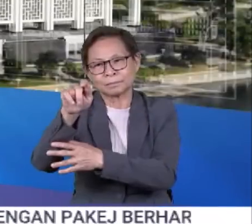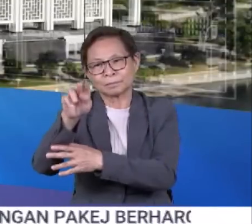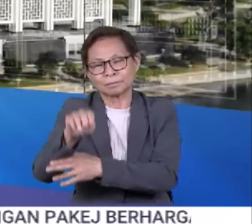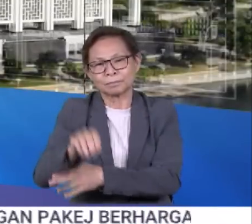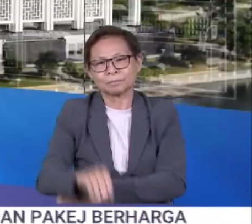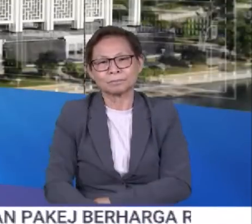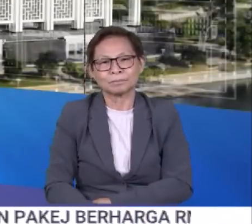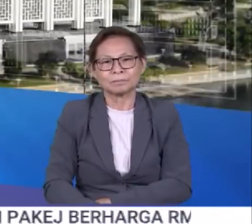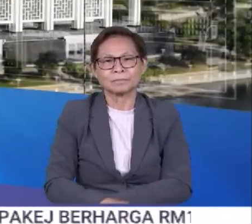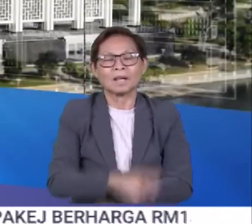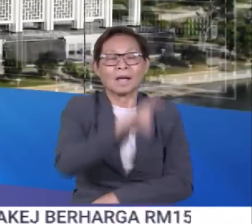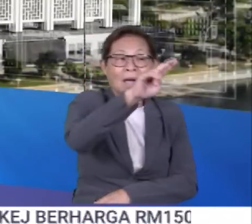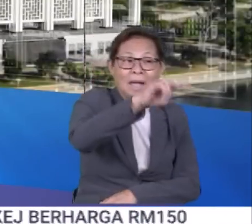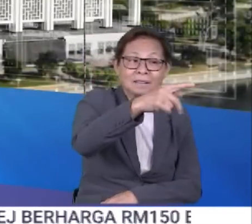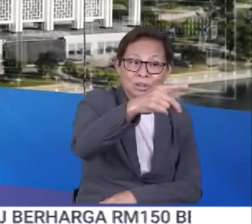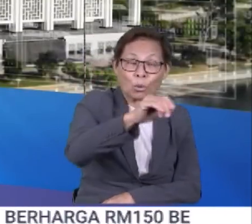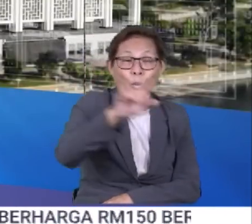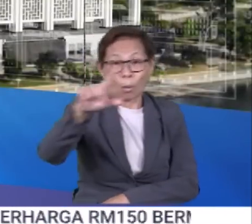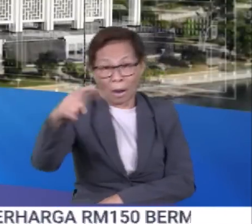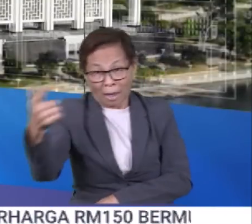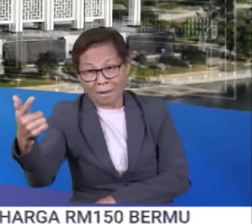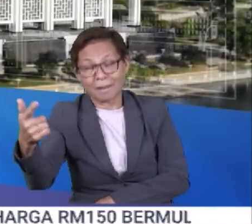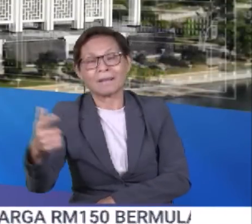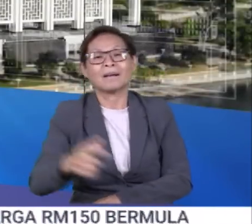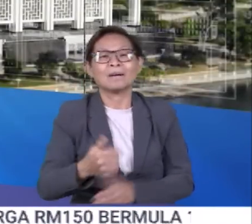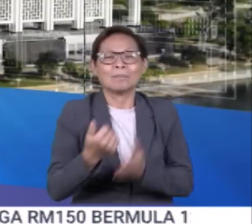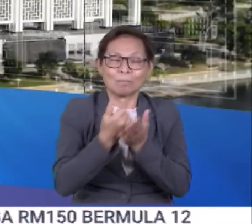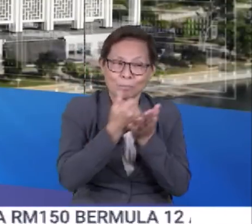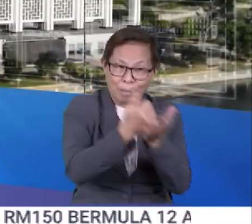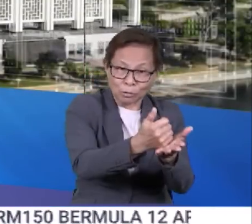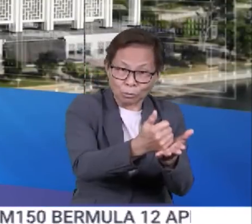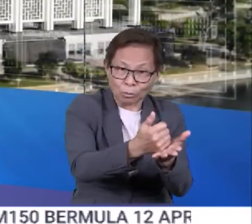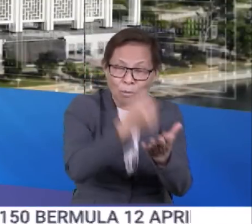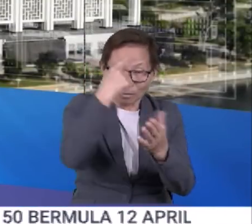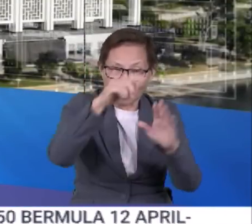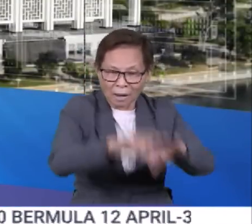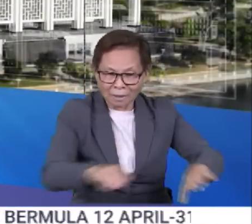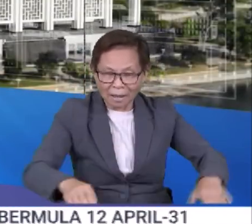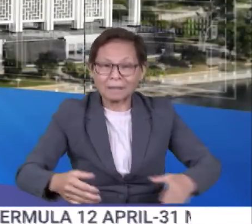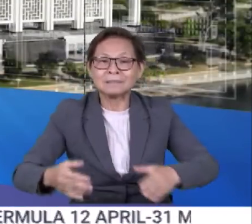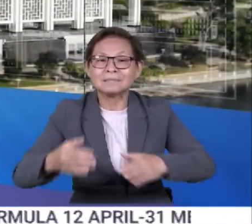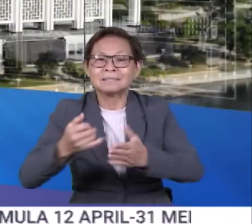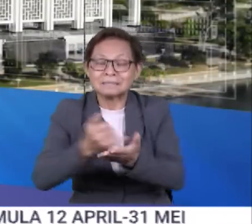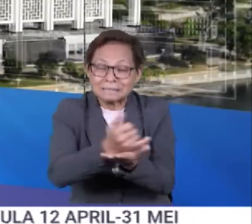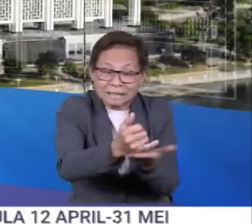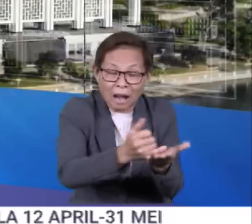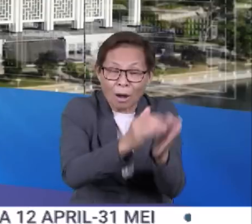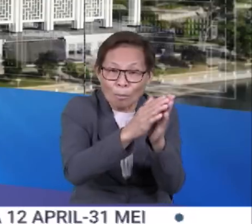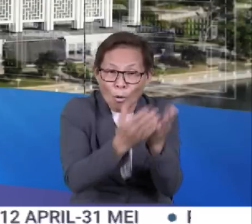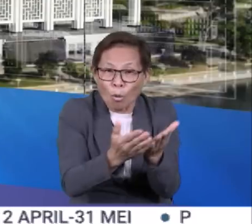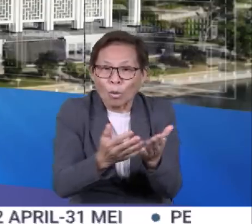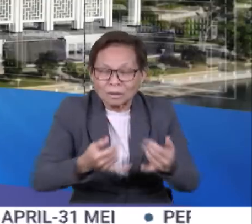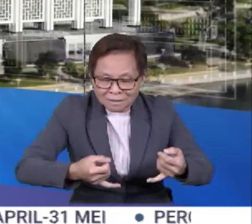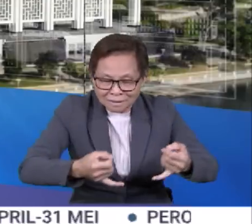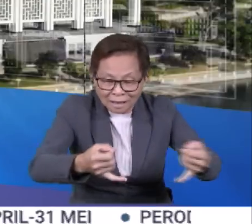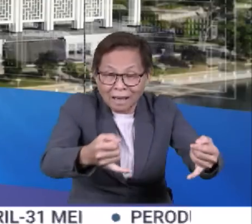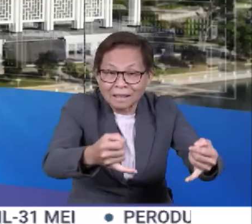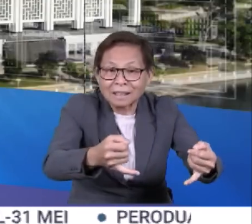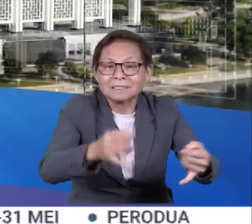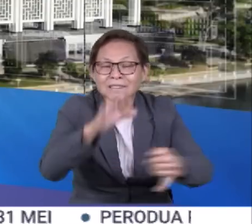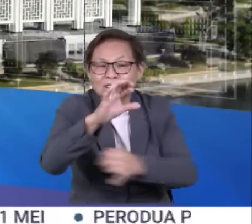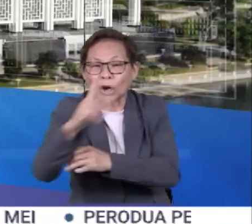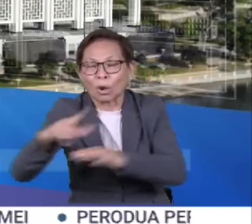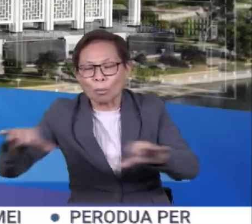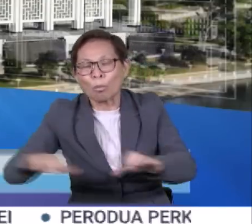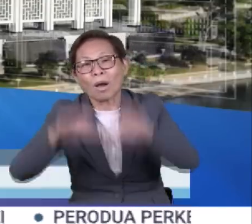Selain badan bukan kerajaan NGO yang menyalurkan bantuan bagi anak-anak jalanan, buku Jalanan Chowkit juga mengambil